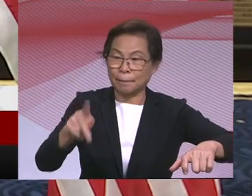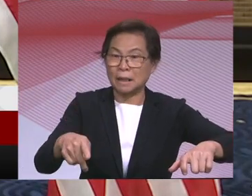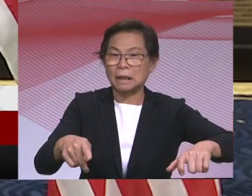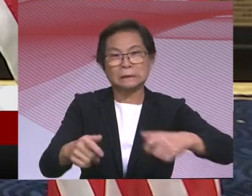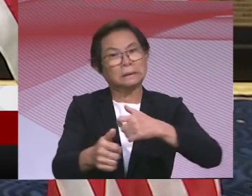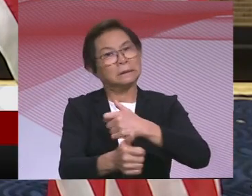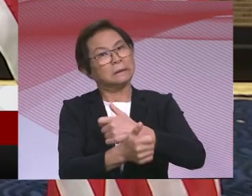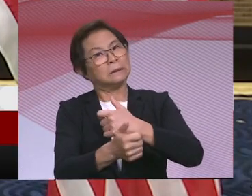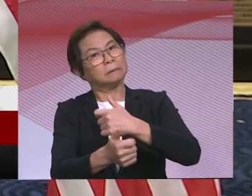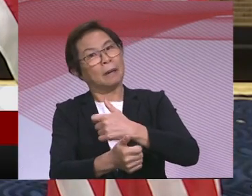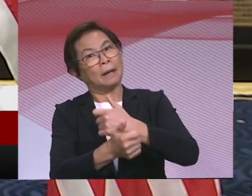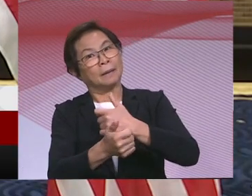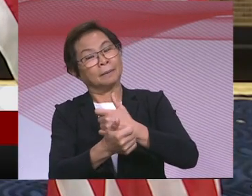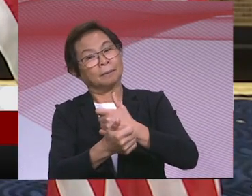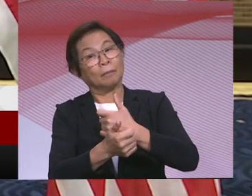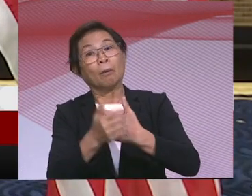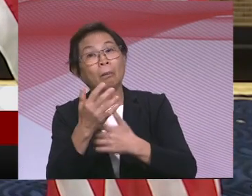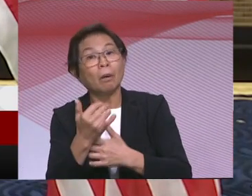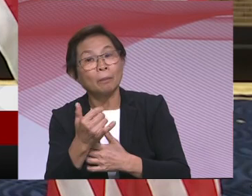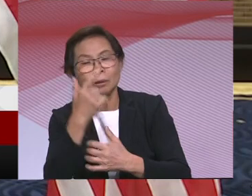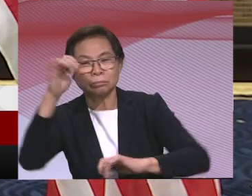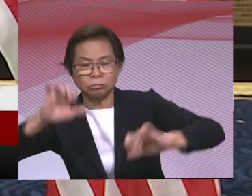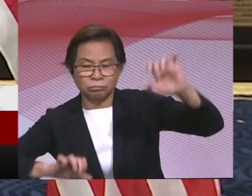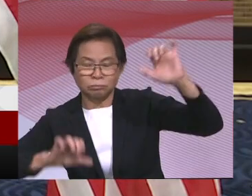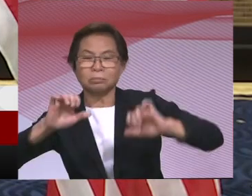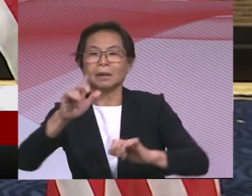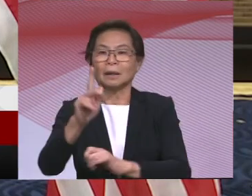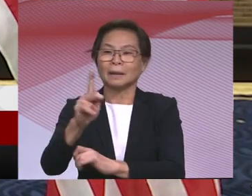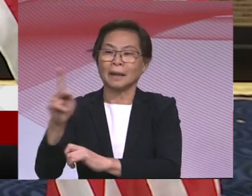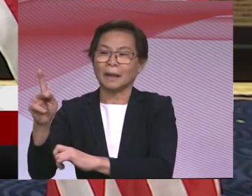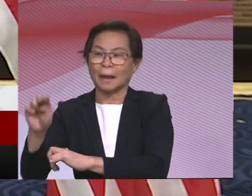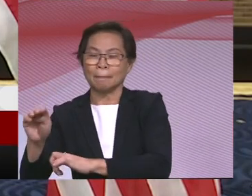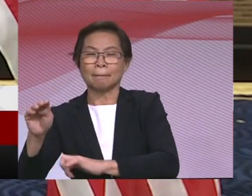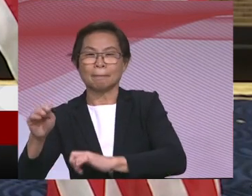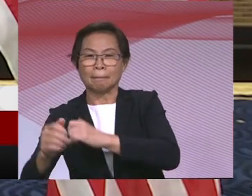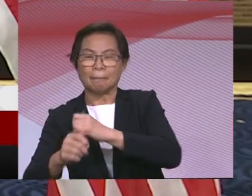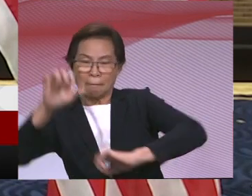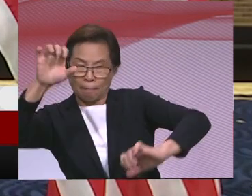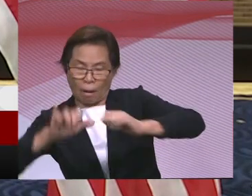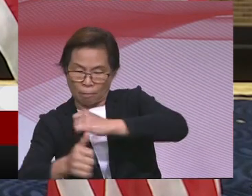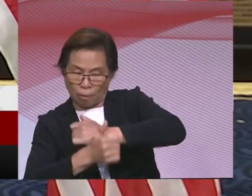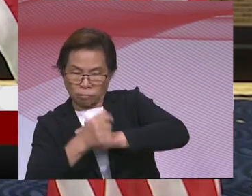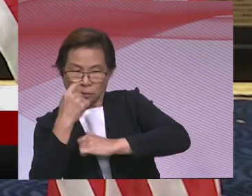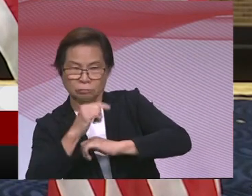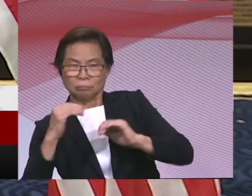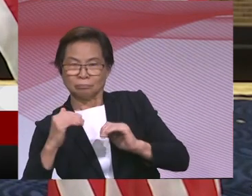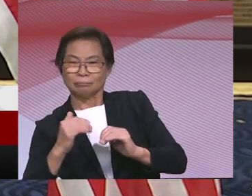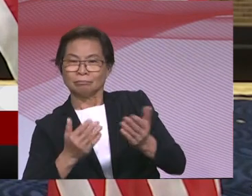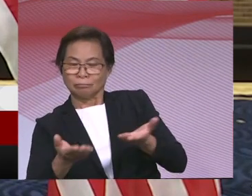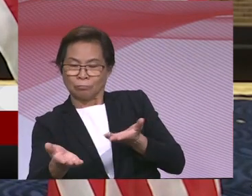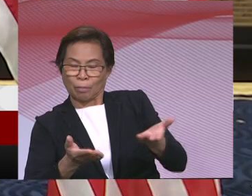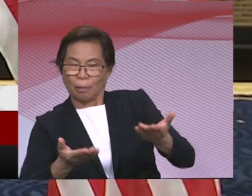bersih kau tinggi ya ini hasil penilaian risiko Lex m dan tahap keupayaan